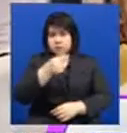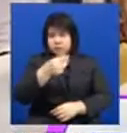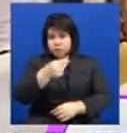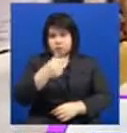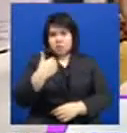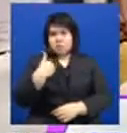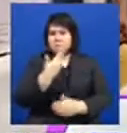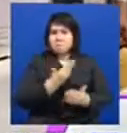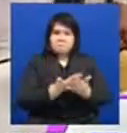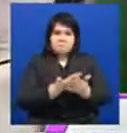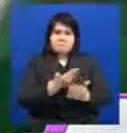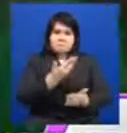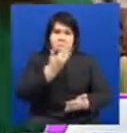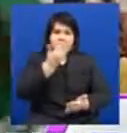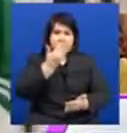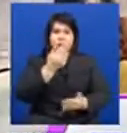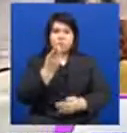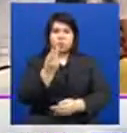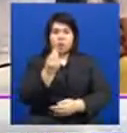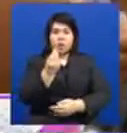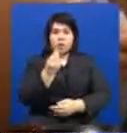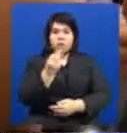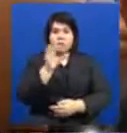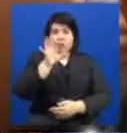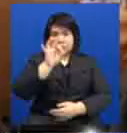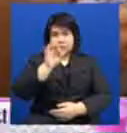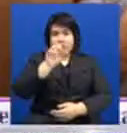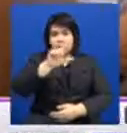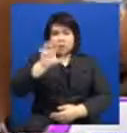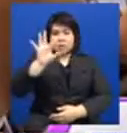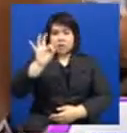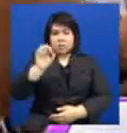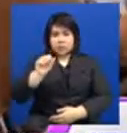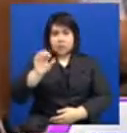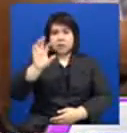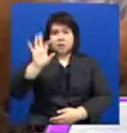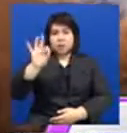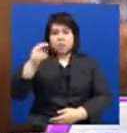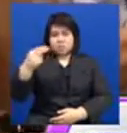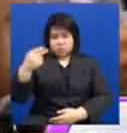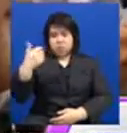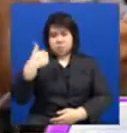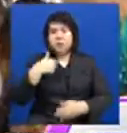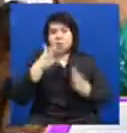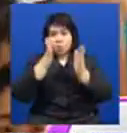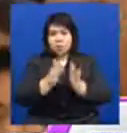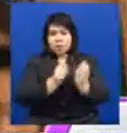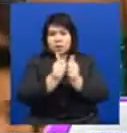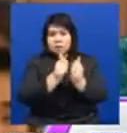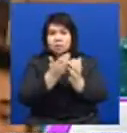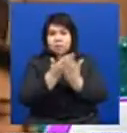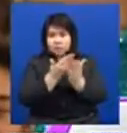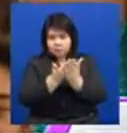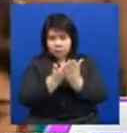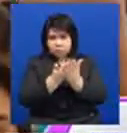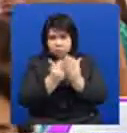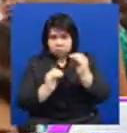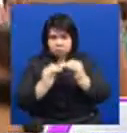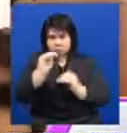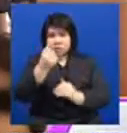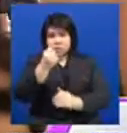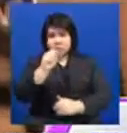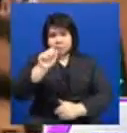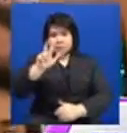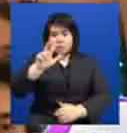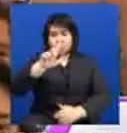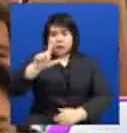ประมูลแพงที่สุดค่ะที่ราคา 9,990,000 บาทมีผู้ประมูลได้ในราคา13,100,000 บ